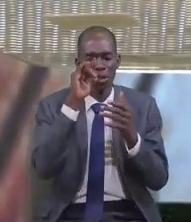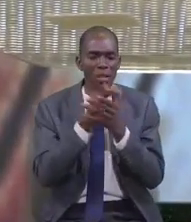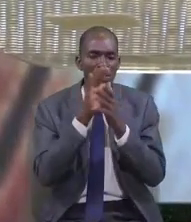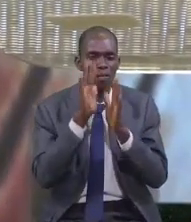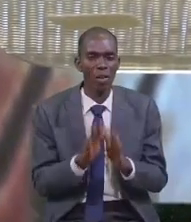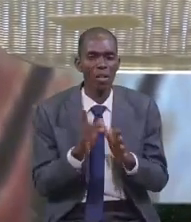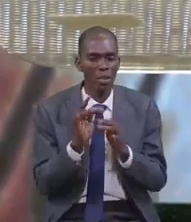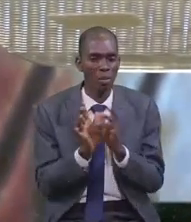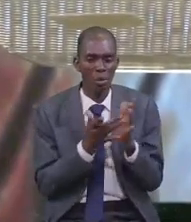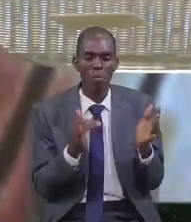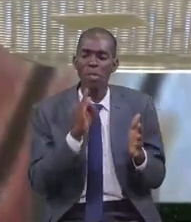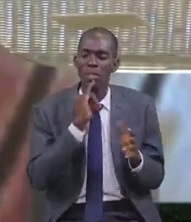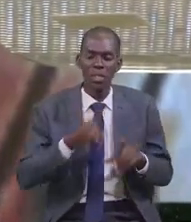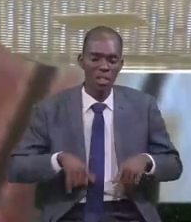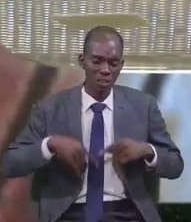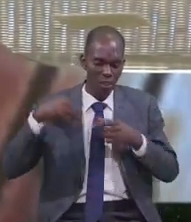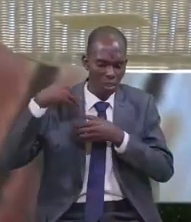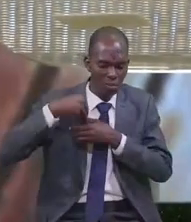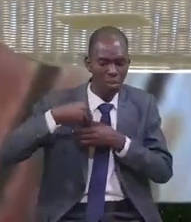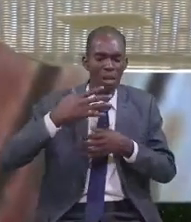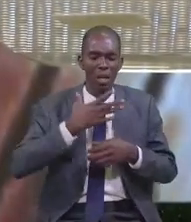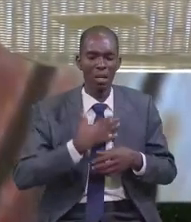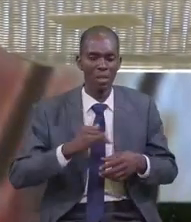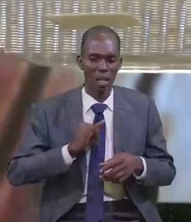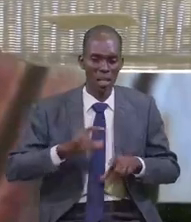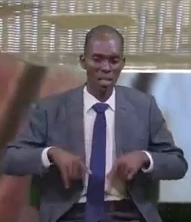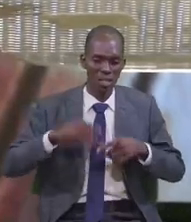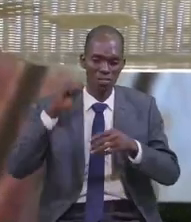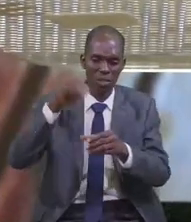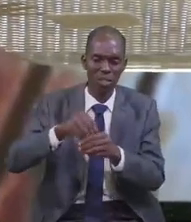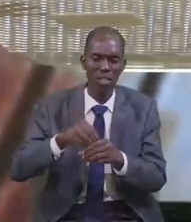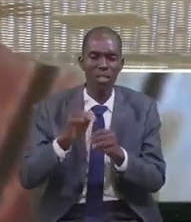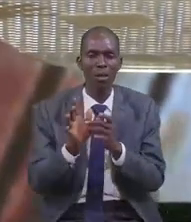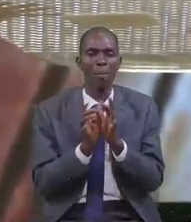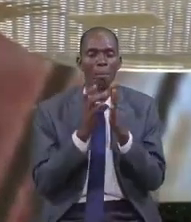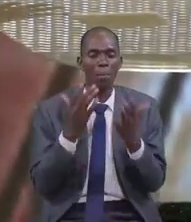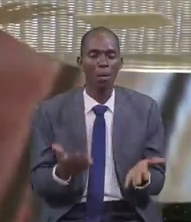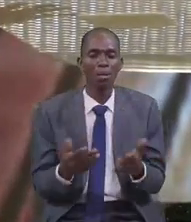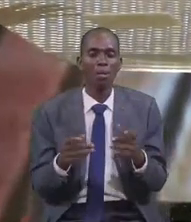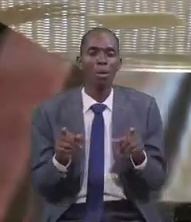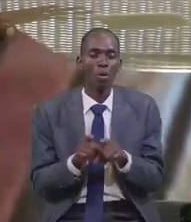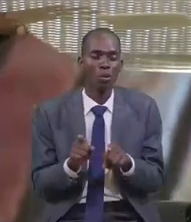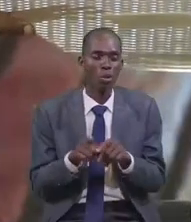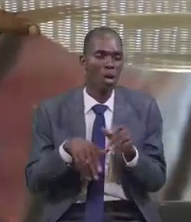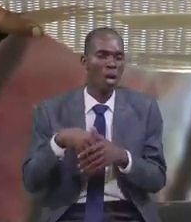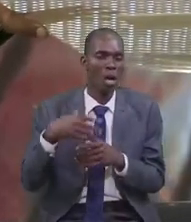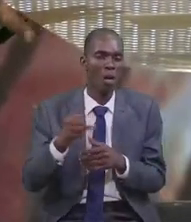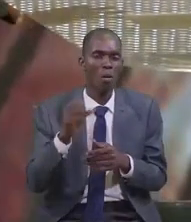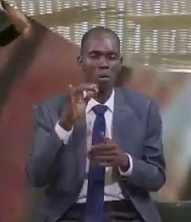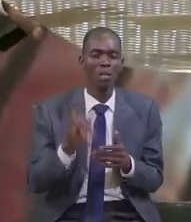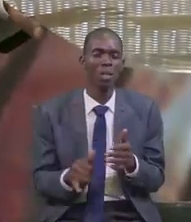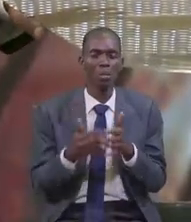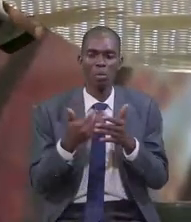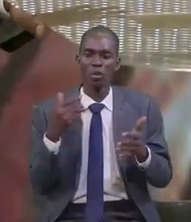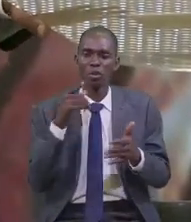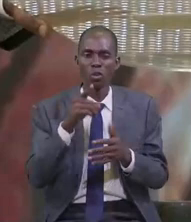moi et tu vis dans la Bible même intérieurement. Avant que tu n'ouvres la bouche, on doit